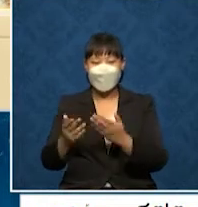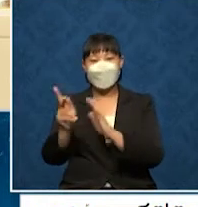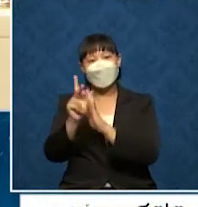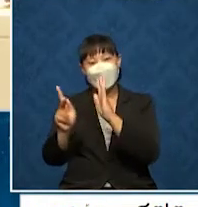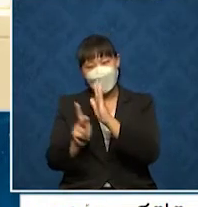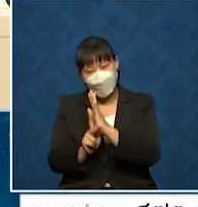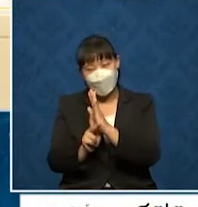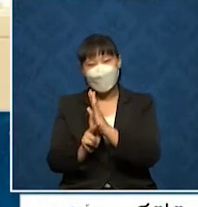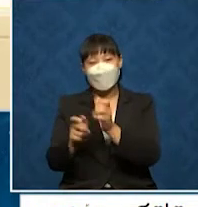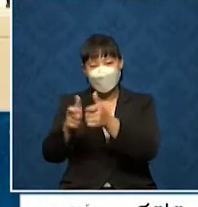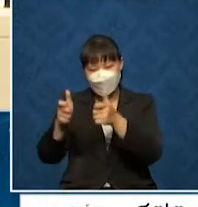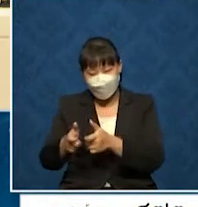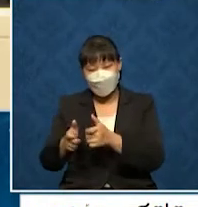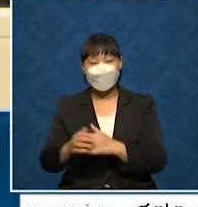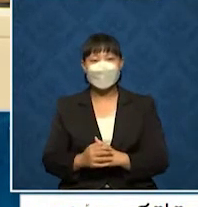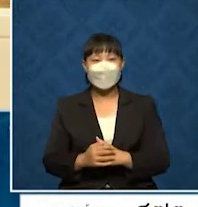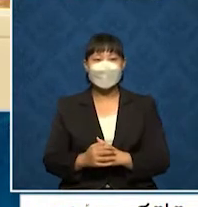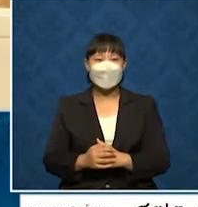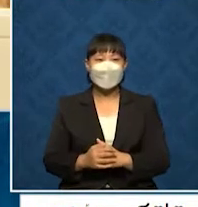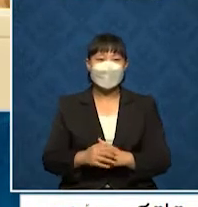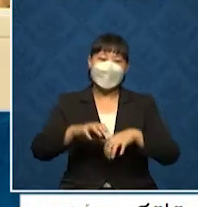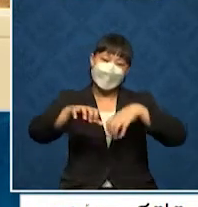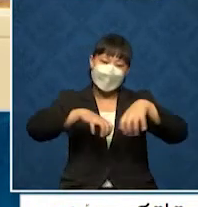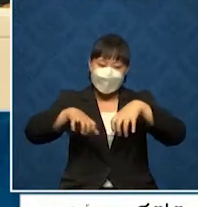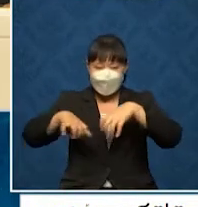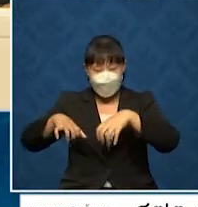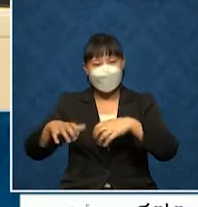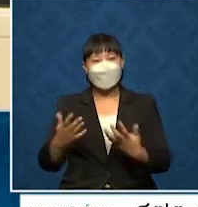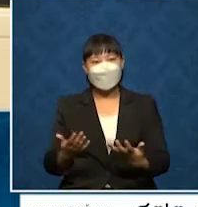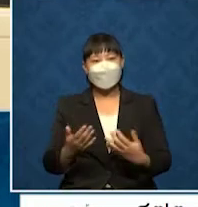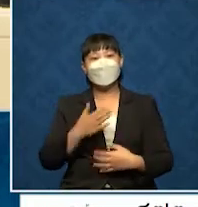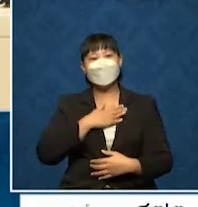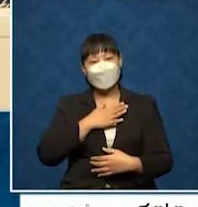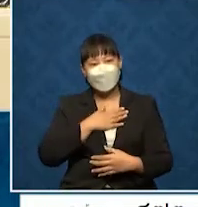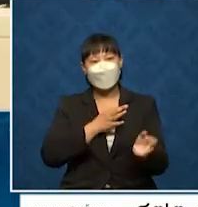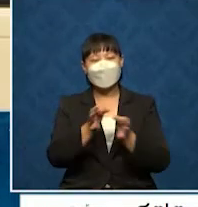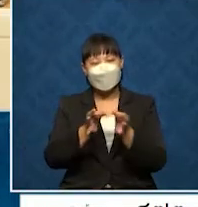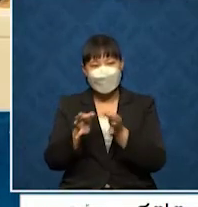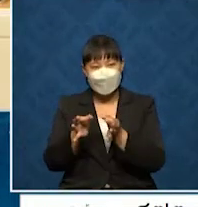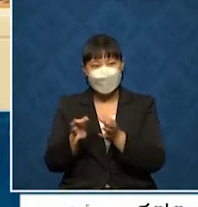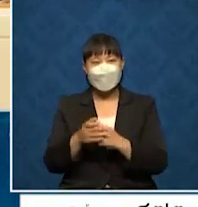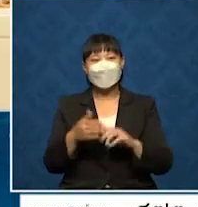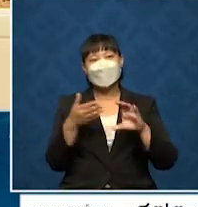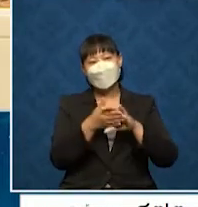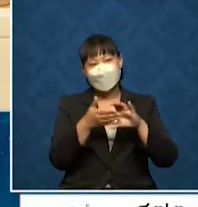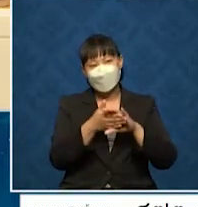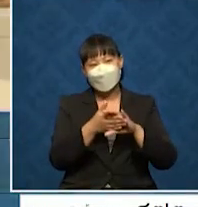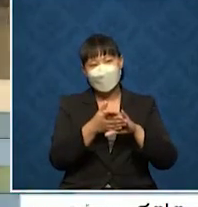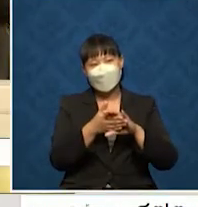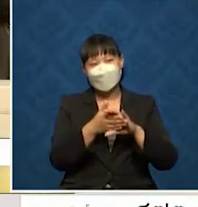รในการดำเนินการและผมขออนุญาตได้ใช้สไลด์สัก6